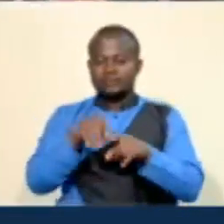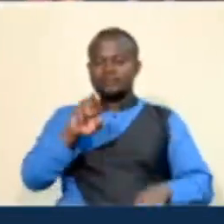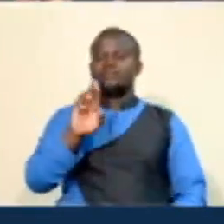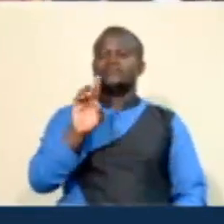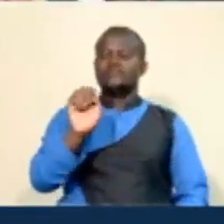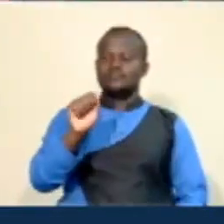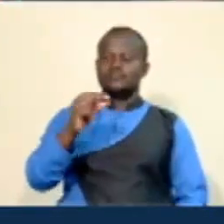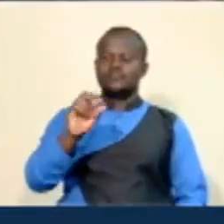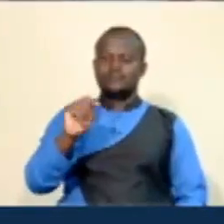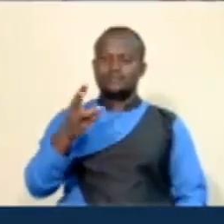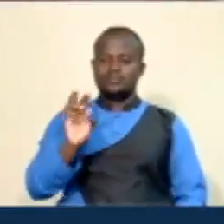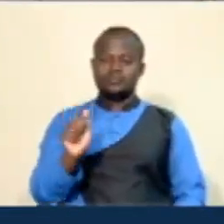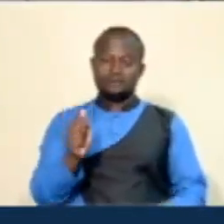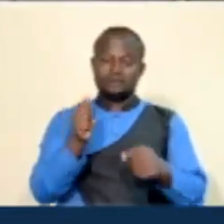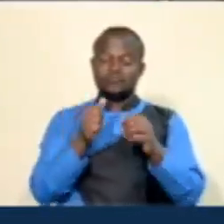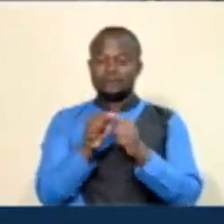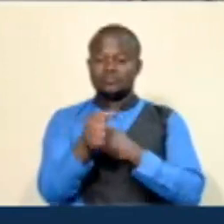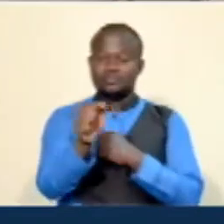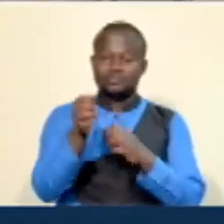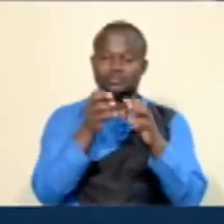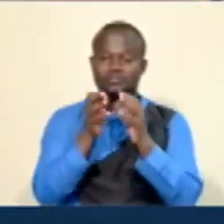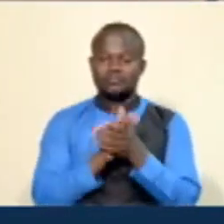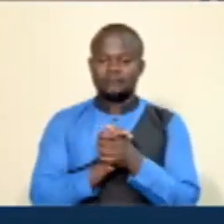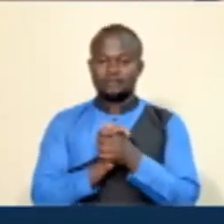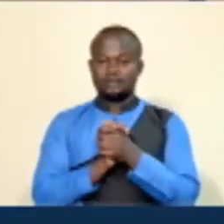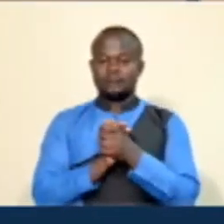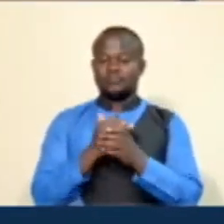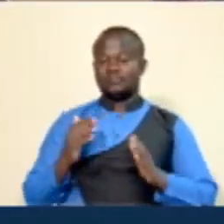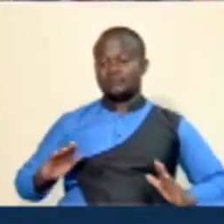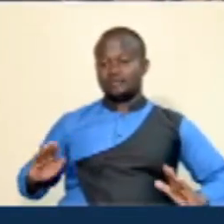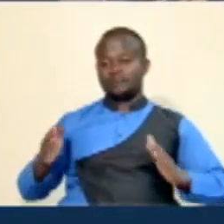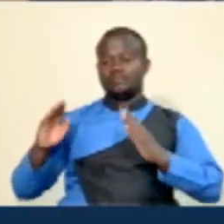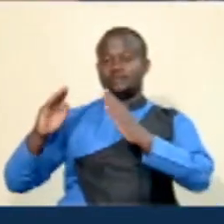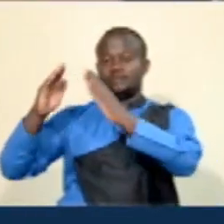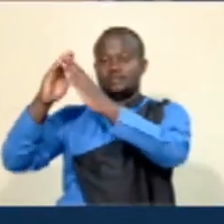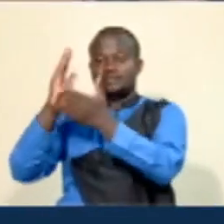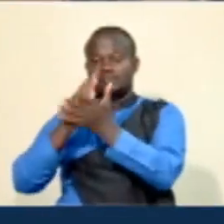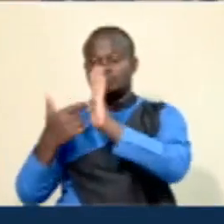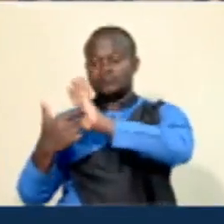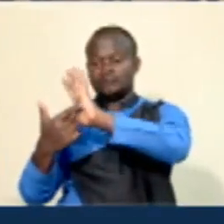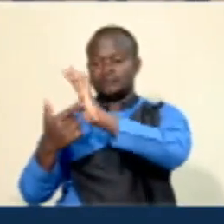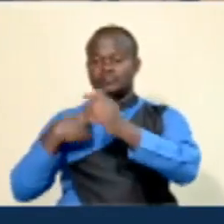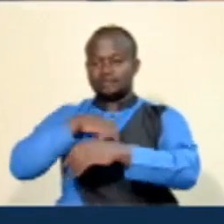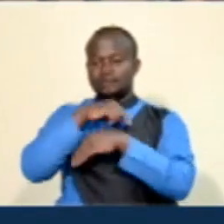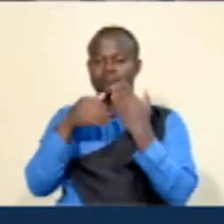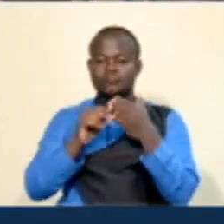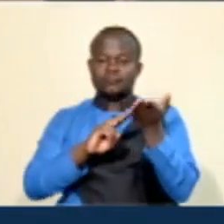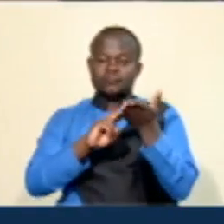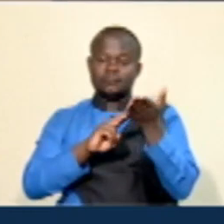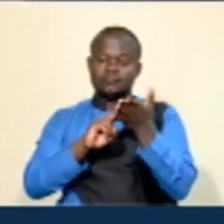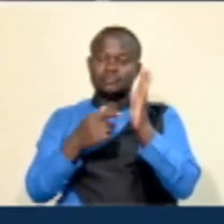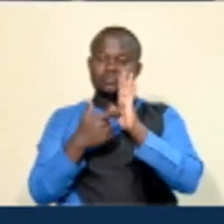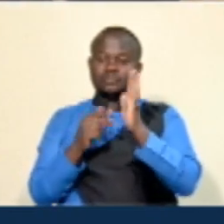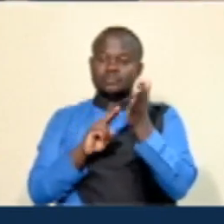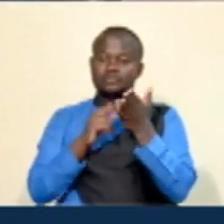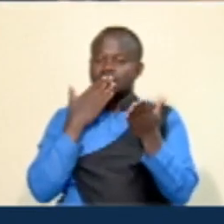Marie Vianney utembereza abakerarugendo abigarukaho: uyu musozi niwo indikateri yacu, niwo wagombye kuba twifashisha mu